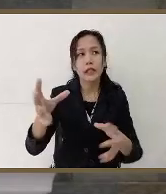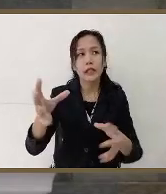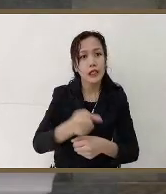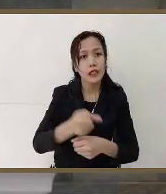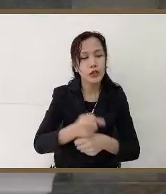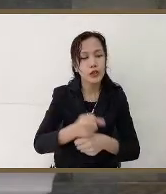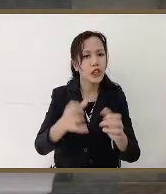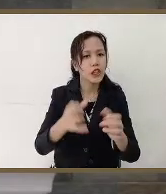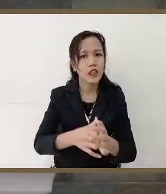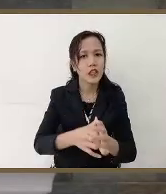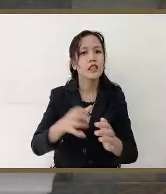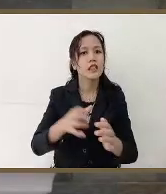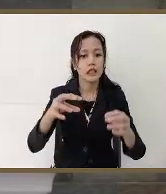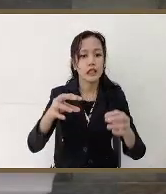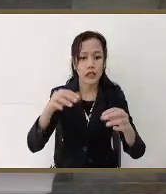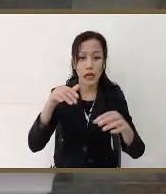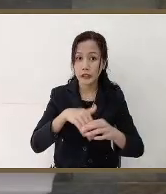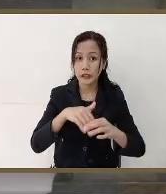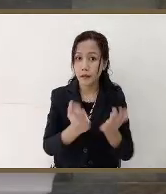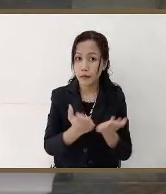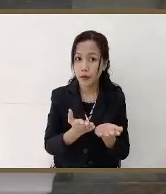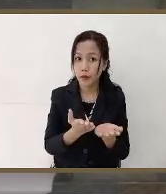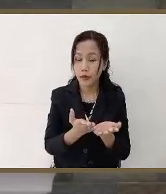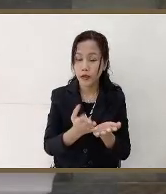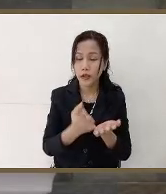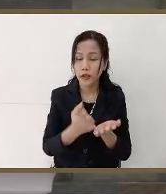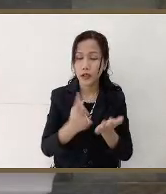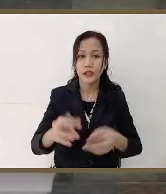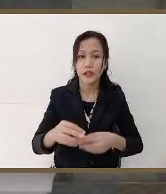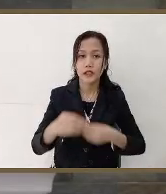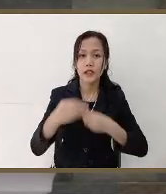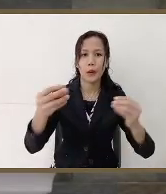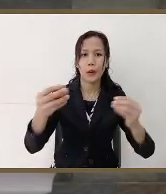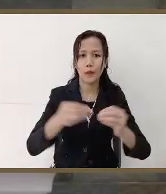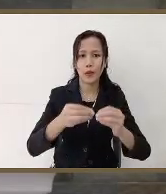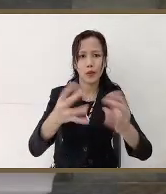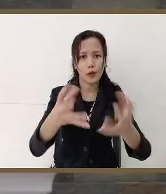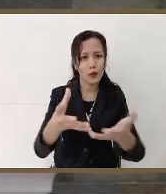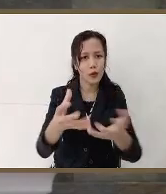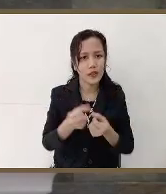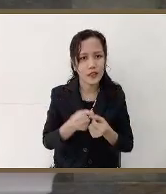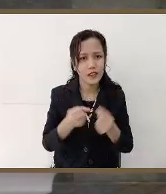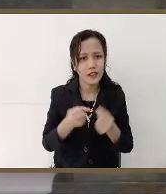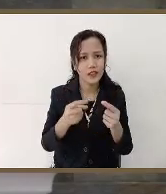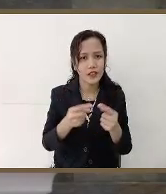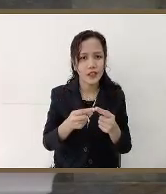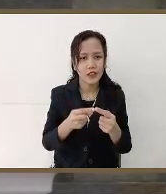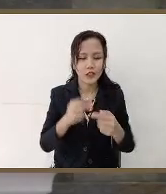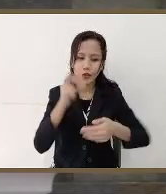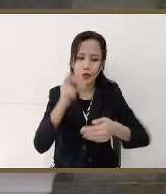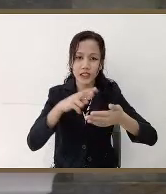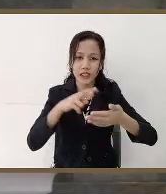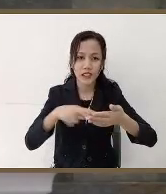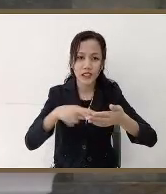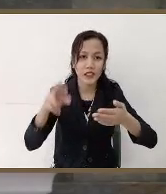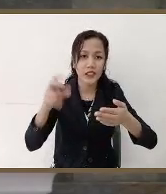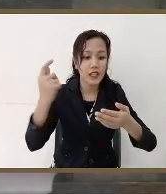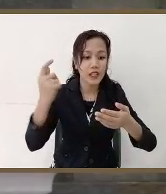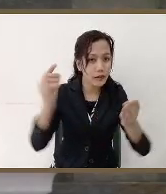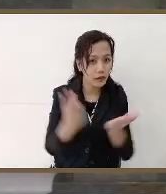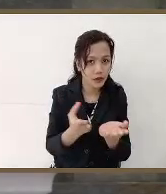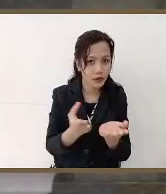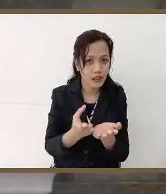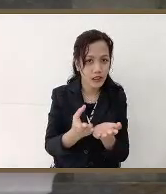buong nilalaman ng istorya, it will give you the more interest to read the details. You see, kaya po binibigay po sa